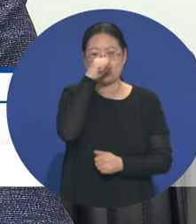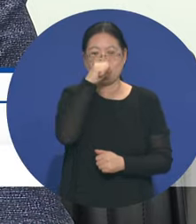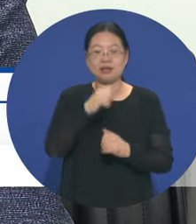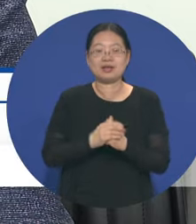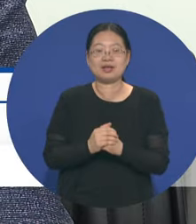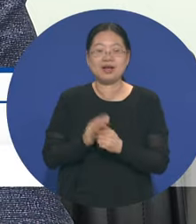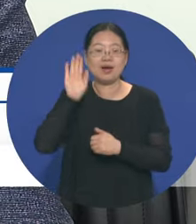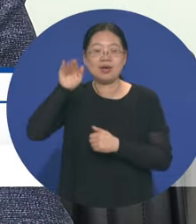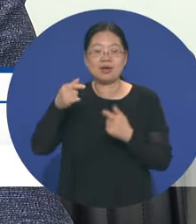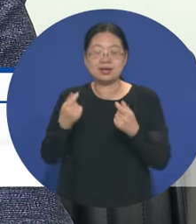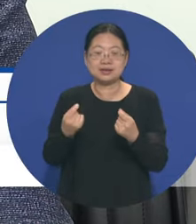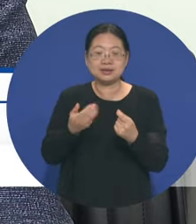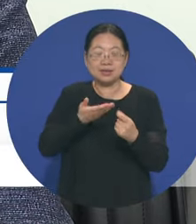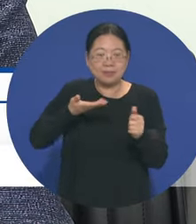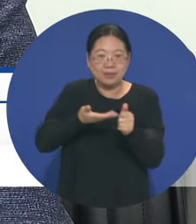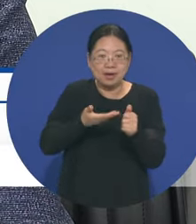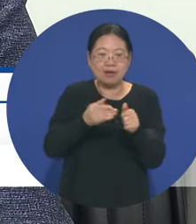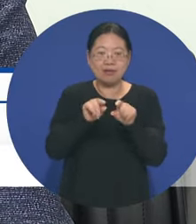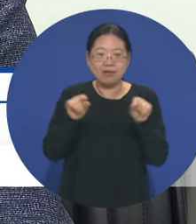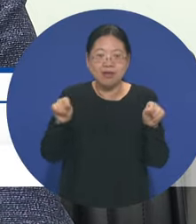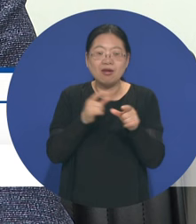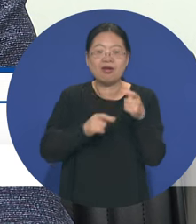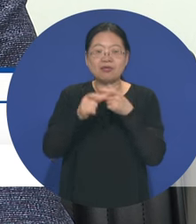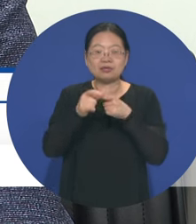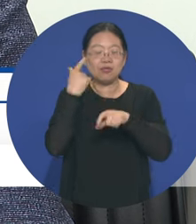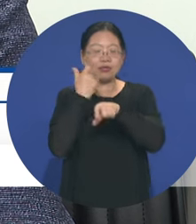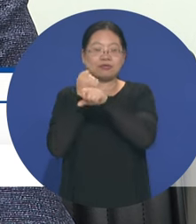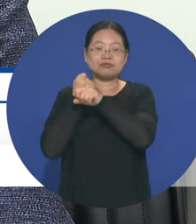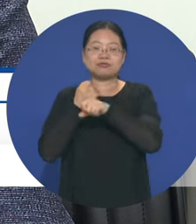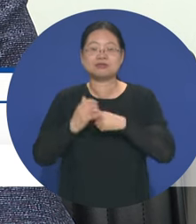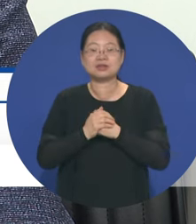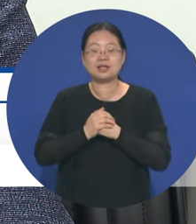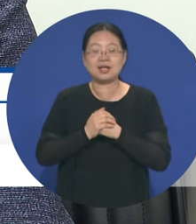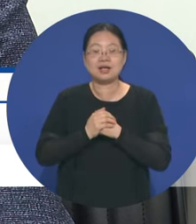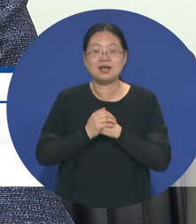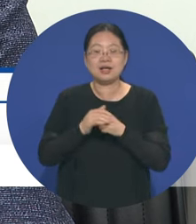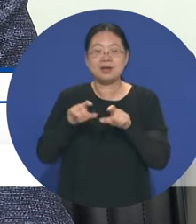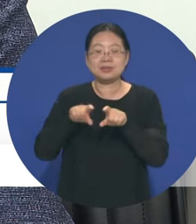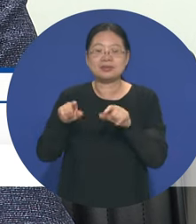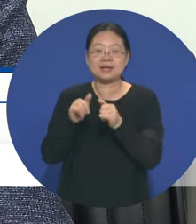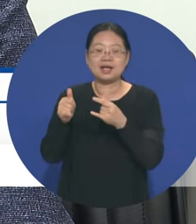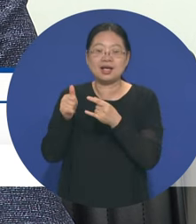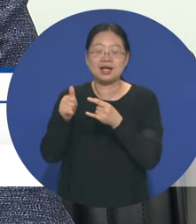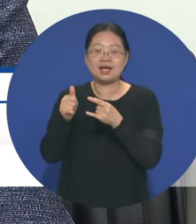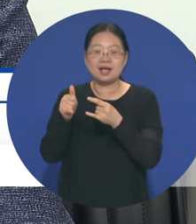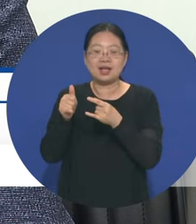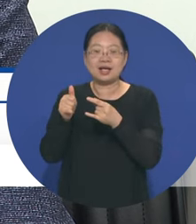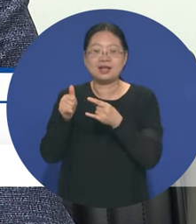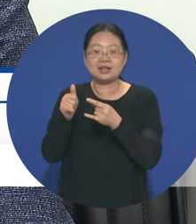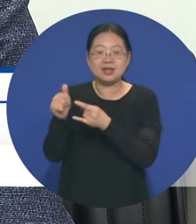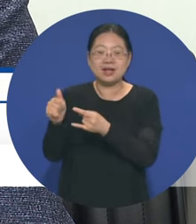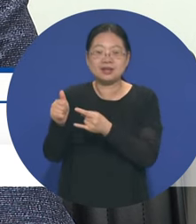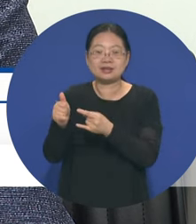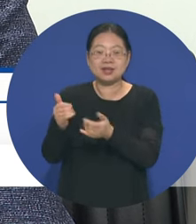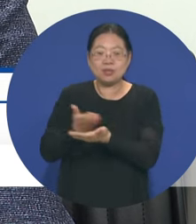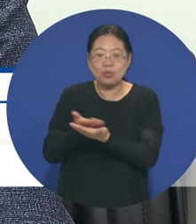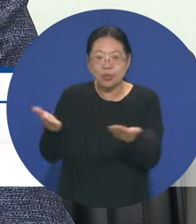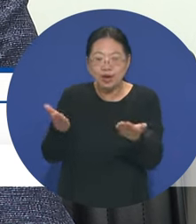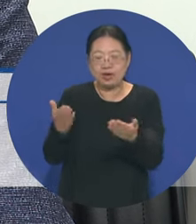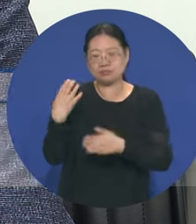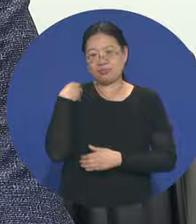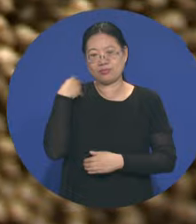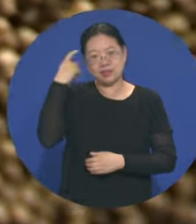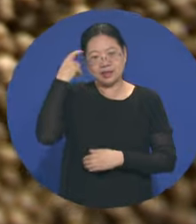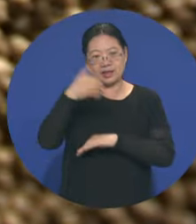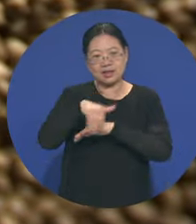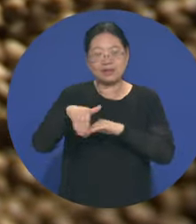앞으로 이런 사료를 좀 더 연구를 해서 민간한테, 민간 양식장한테 보급하는 역할을 할